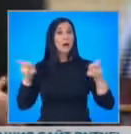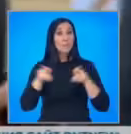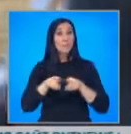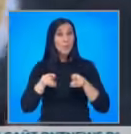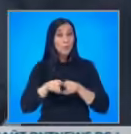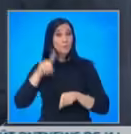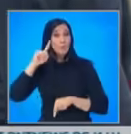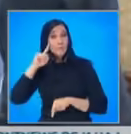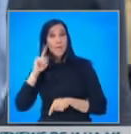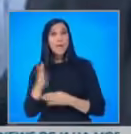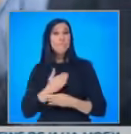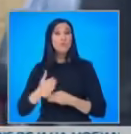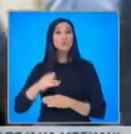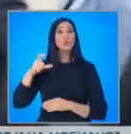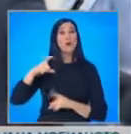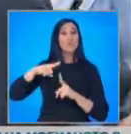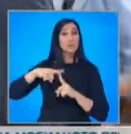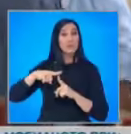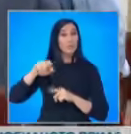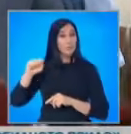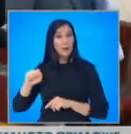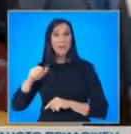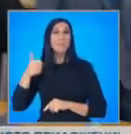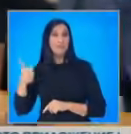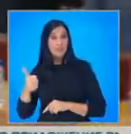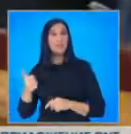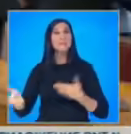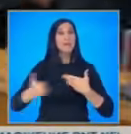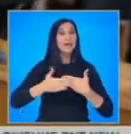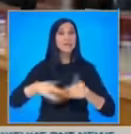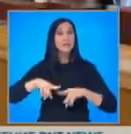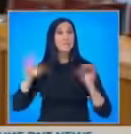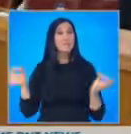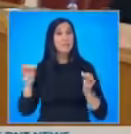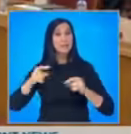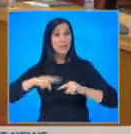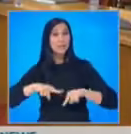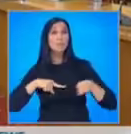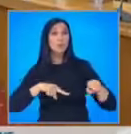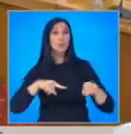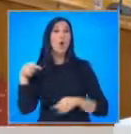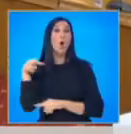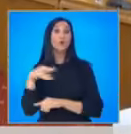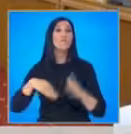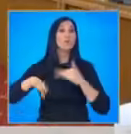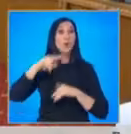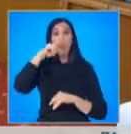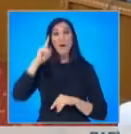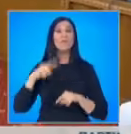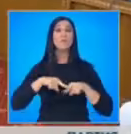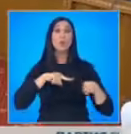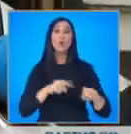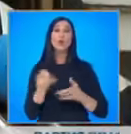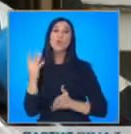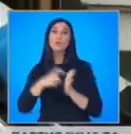между партията на Слави Трифонов и БСП са в закриването на специализираните съд и прокуратура, в контрола върху главния прокурор и нов закон за